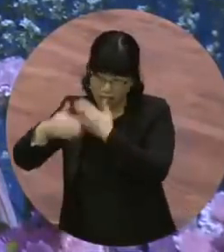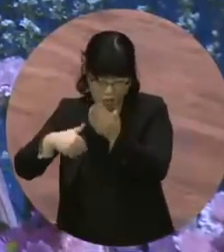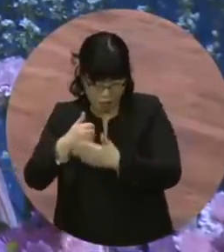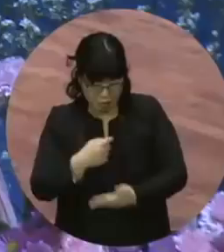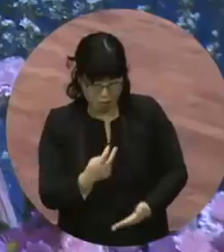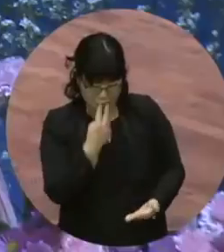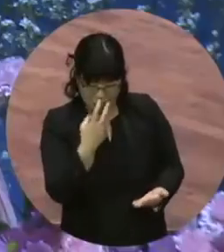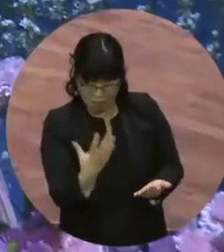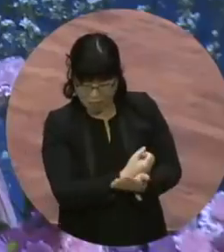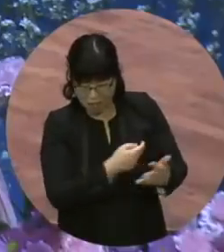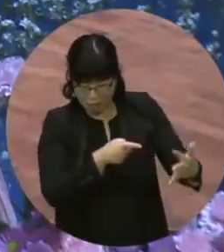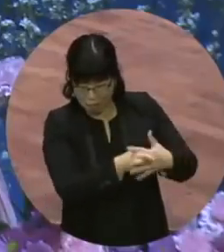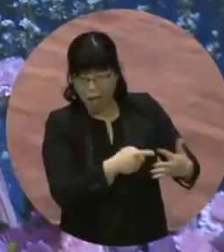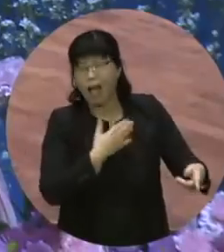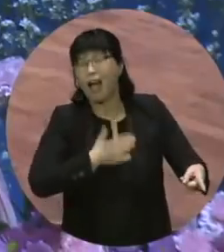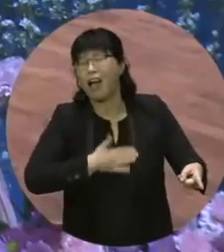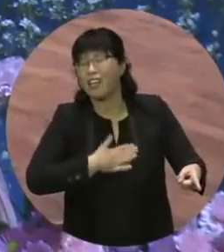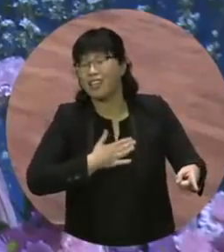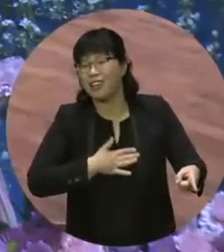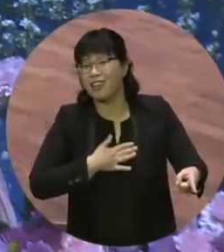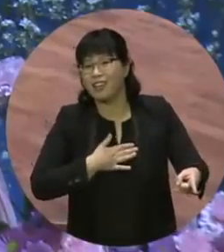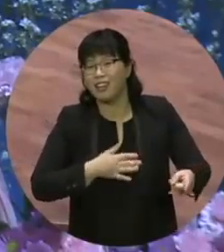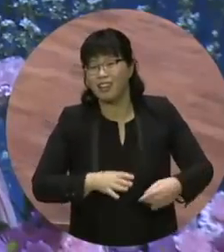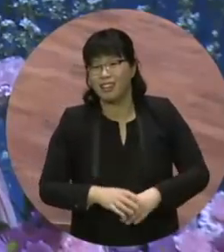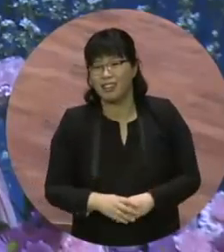이 약속하자,